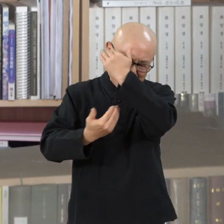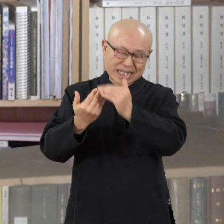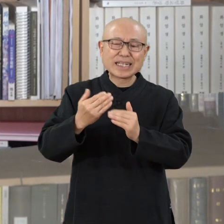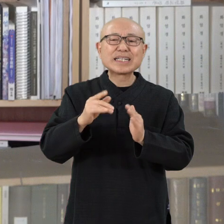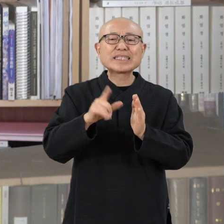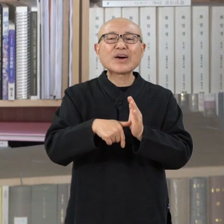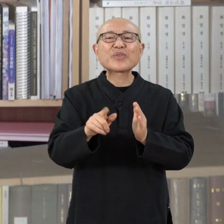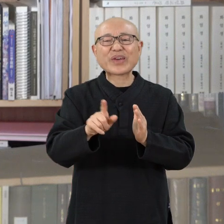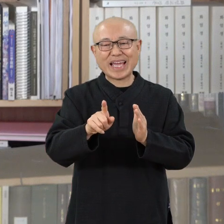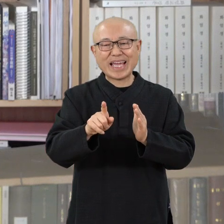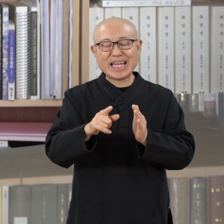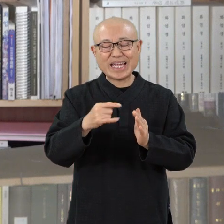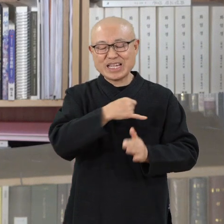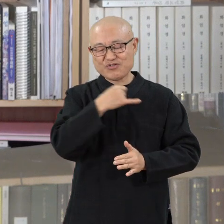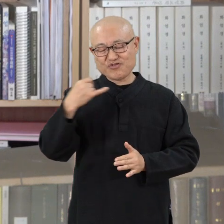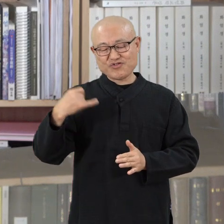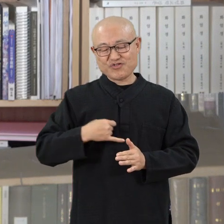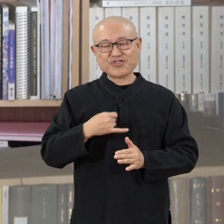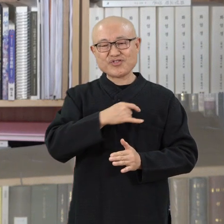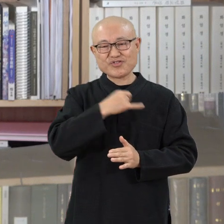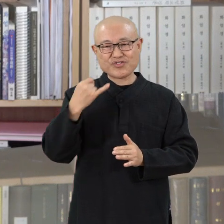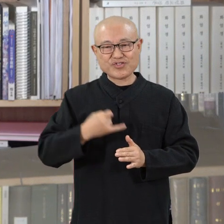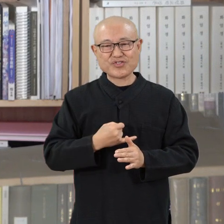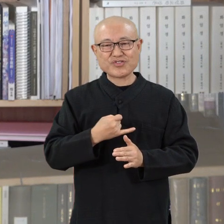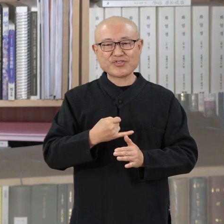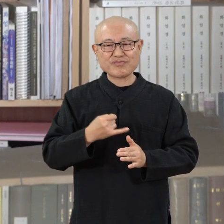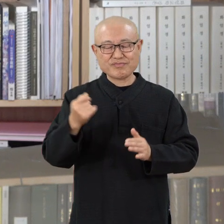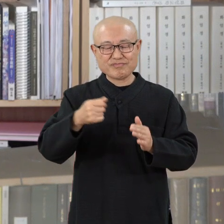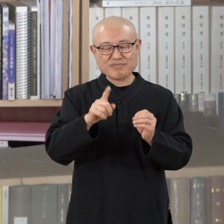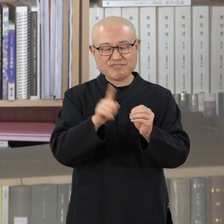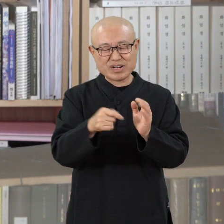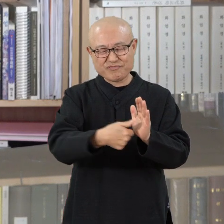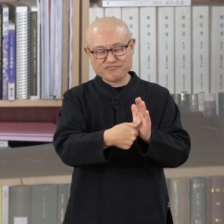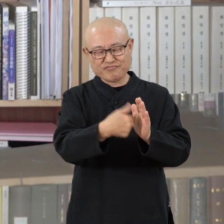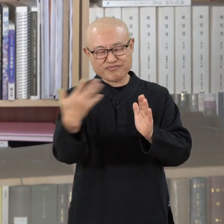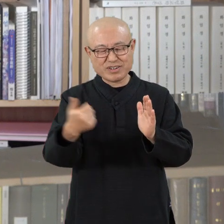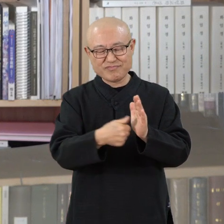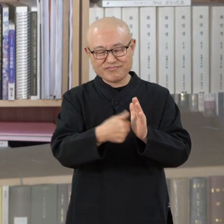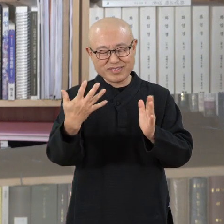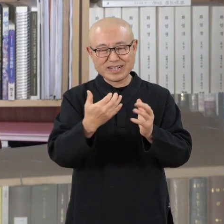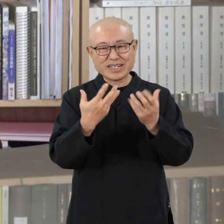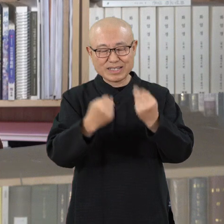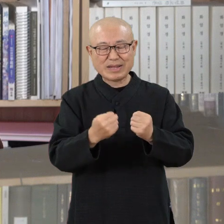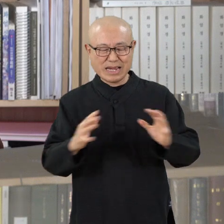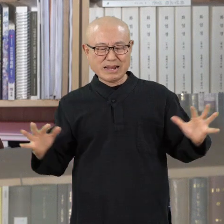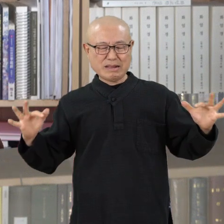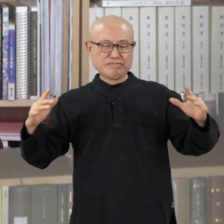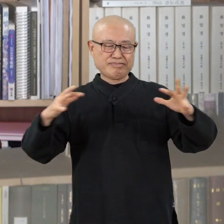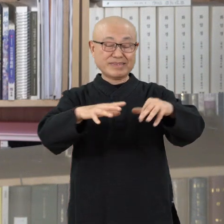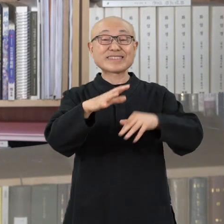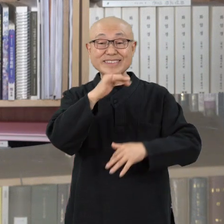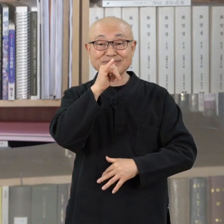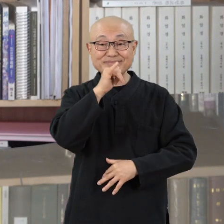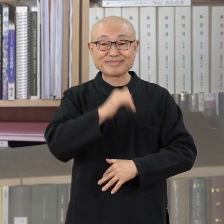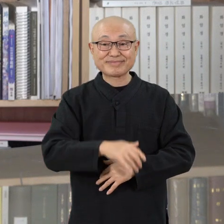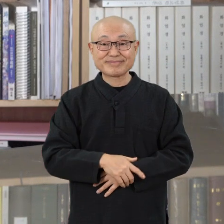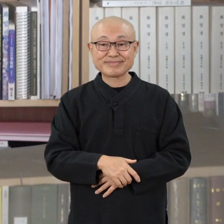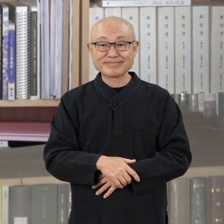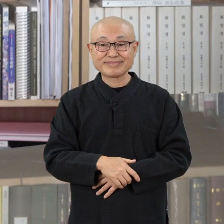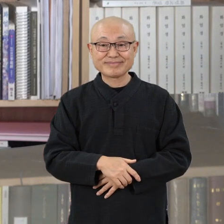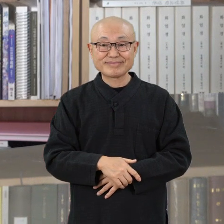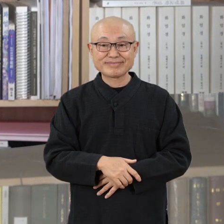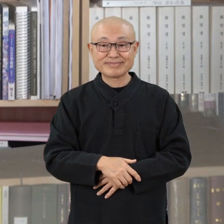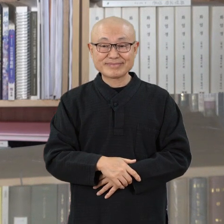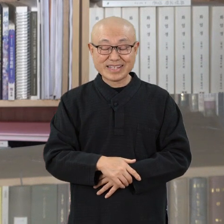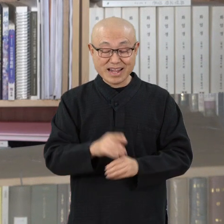때도 그렇고 중국에 가서 많은 그 법을 구하는 구법성들의 활동이 있으시죠. 그리고